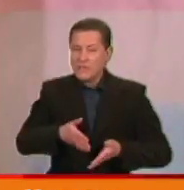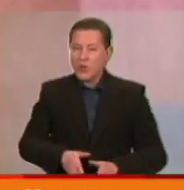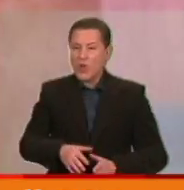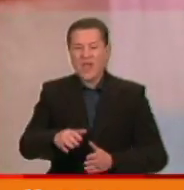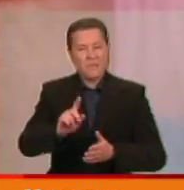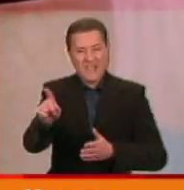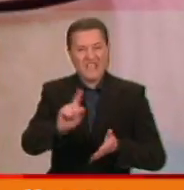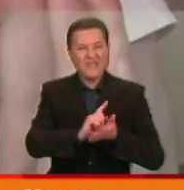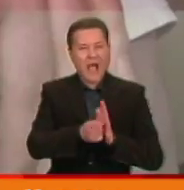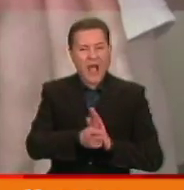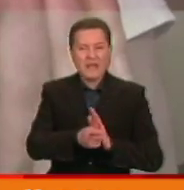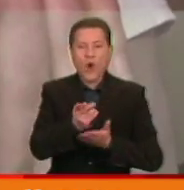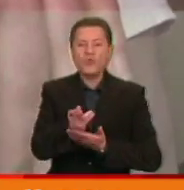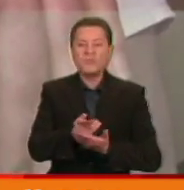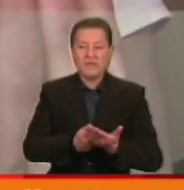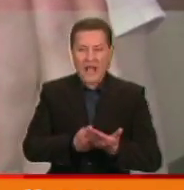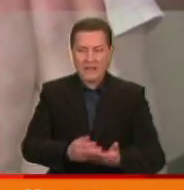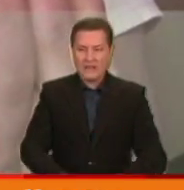негайно ушпиталили.